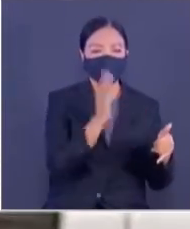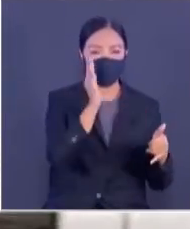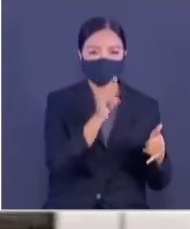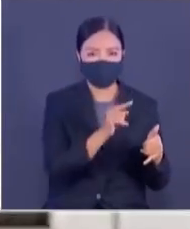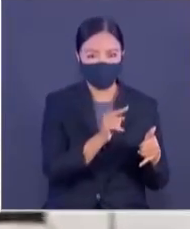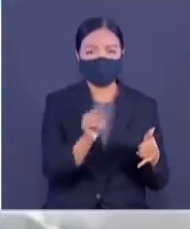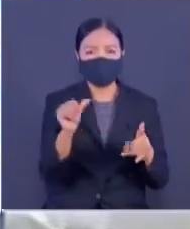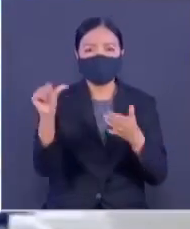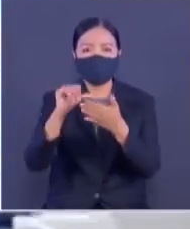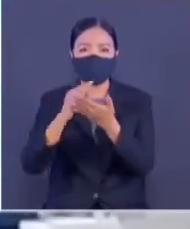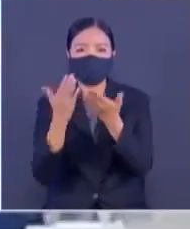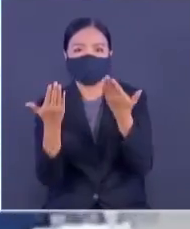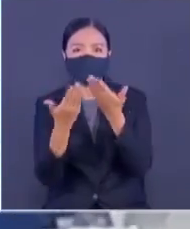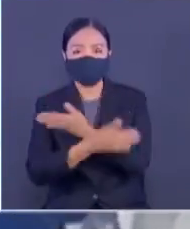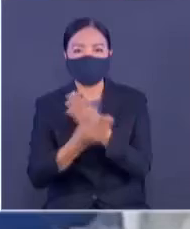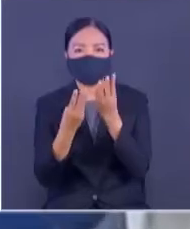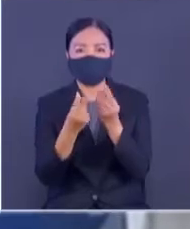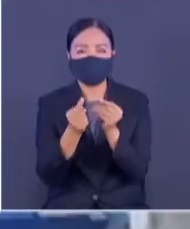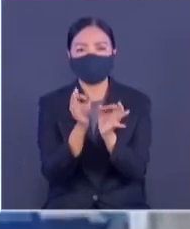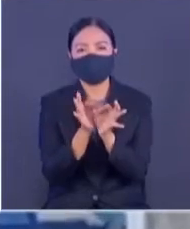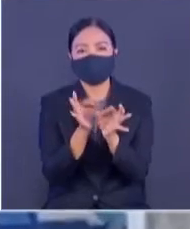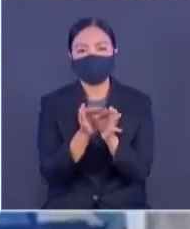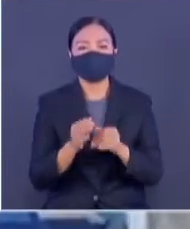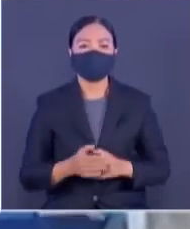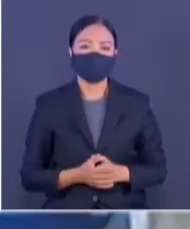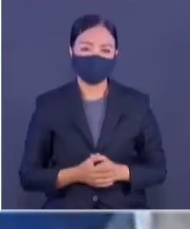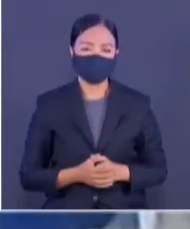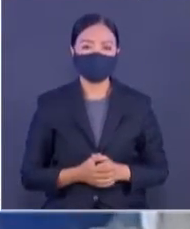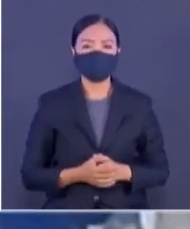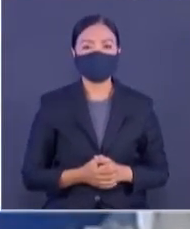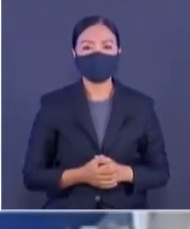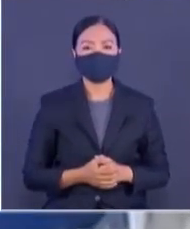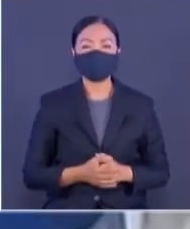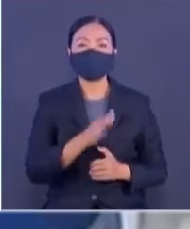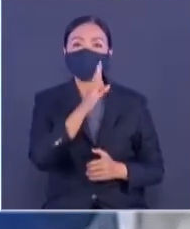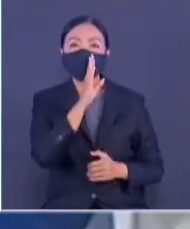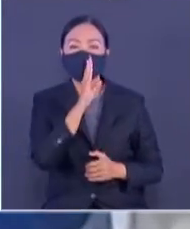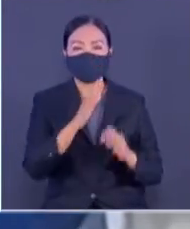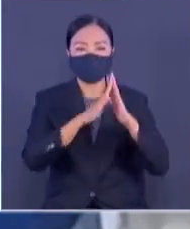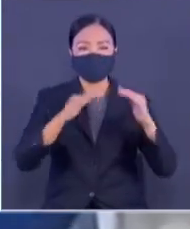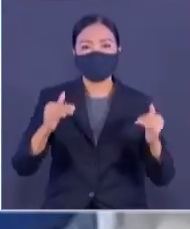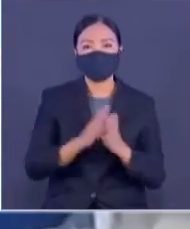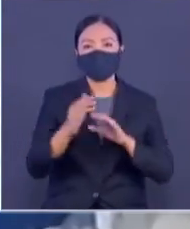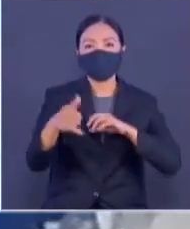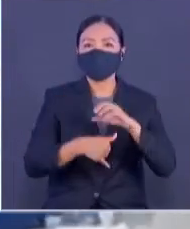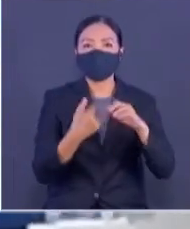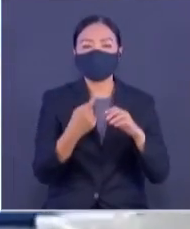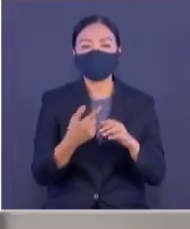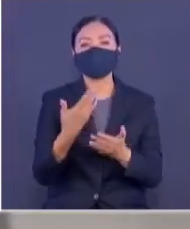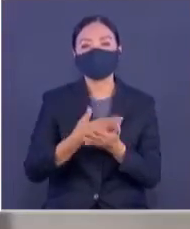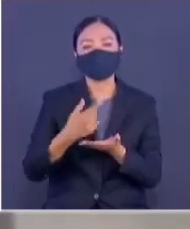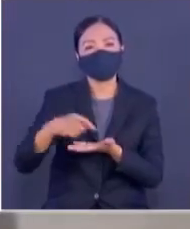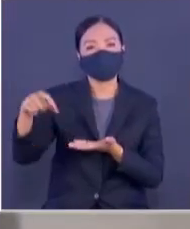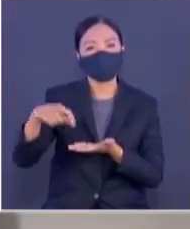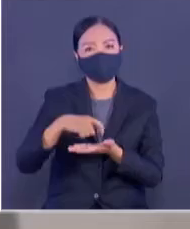ญบวชบรรพชานะครับแล้วก็ทอดกฐินสามัคคีแต่ถ้าไม่สะดวกเดินทางมาที่วัดเนี่ยก็สามารถที่จะโอนเงินเข้ามา